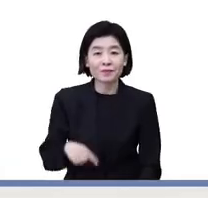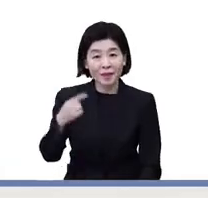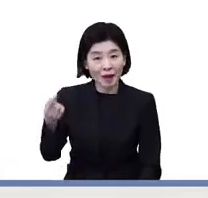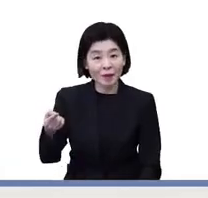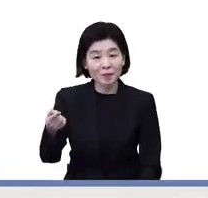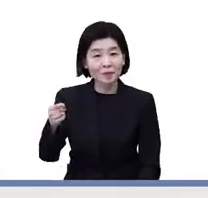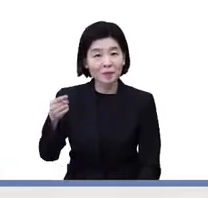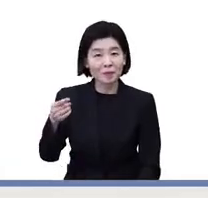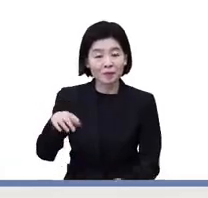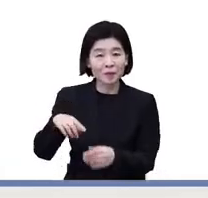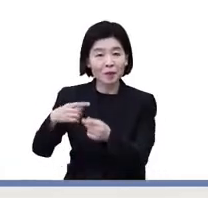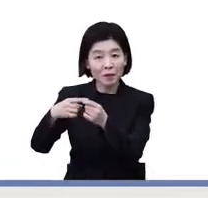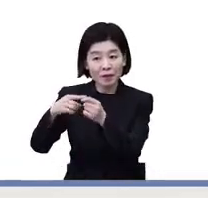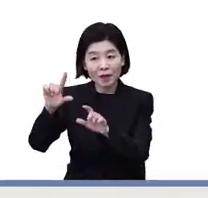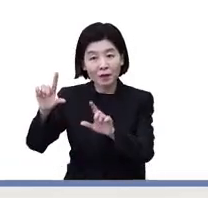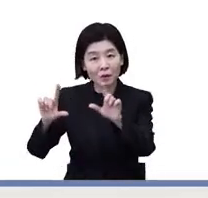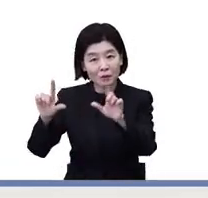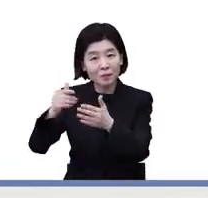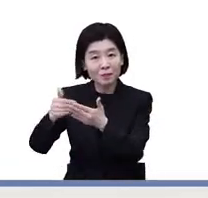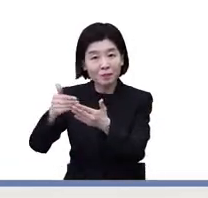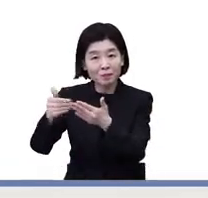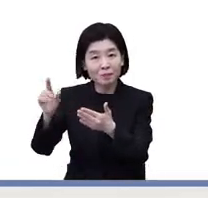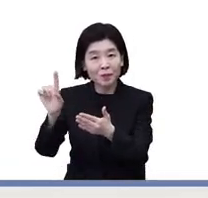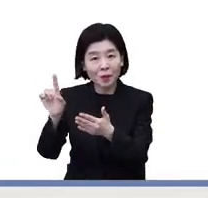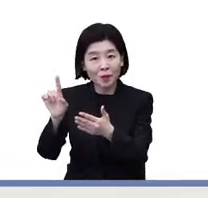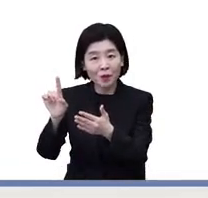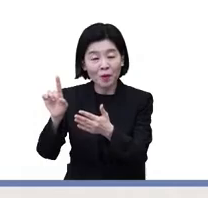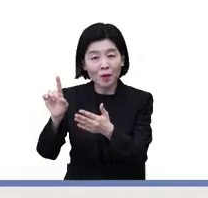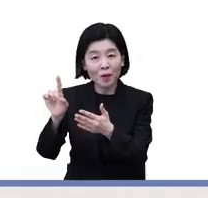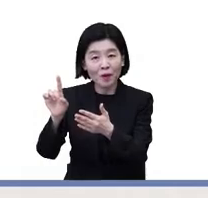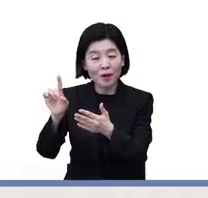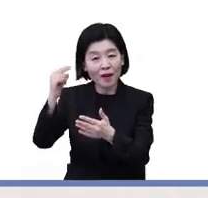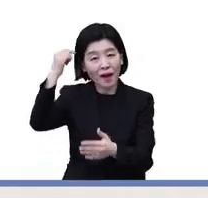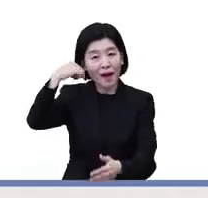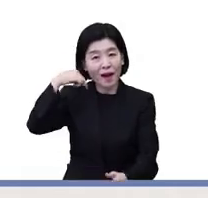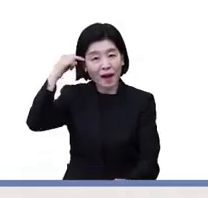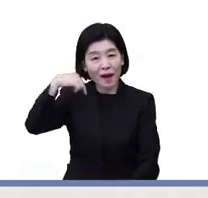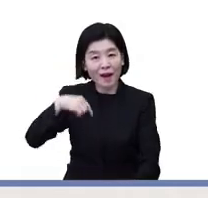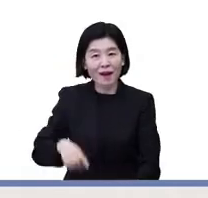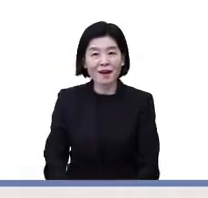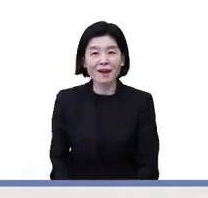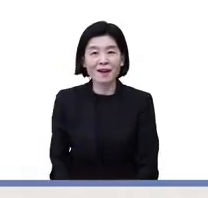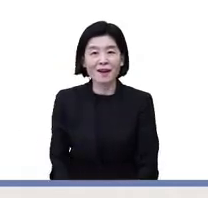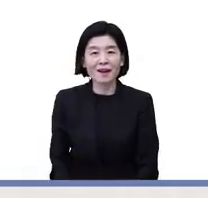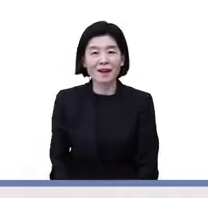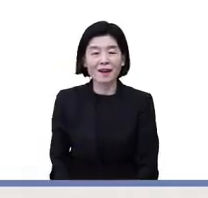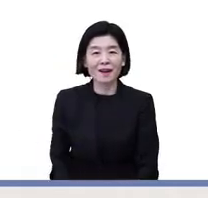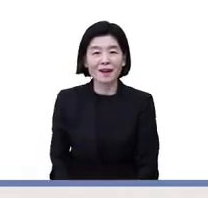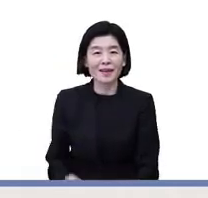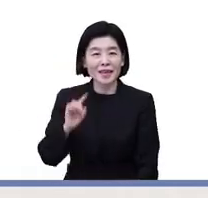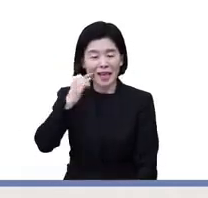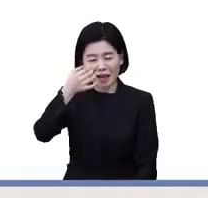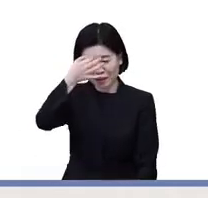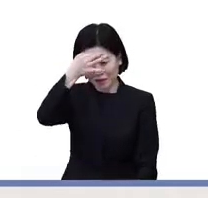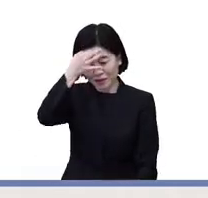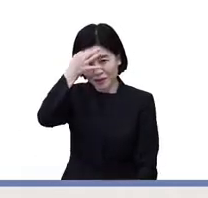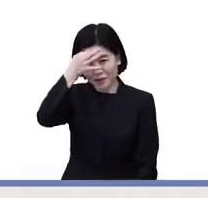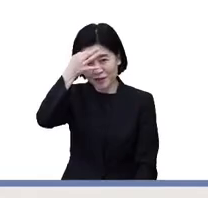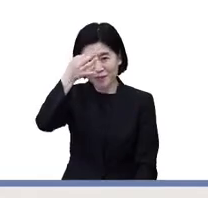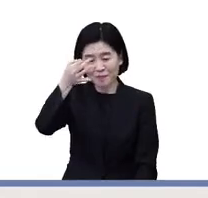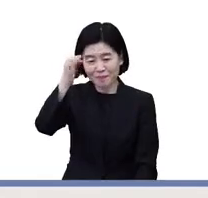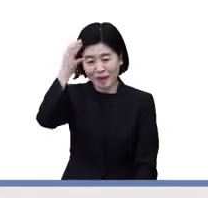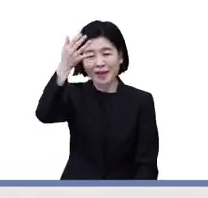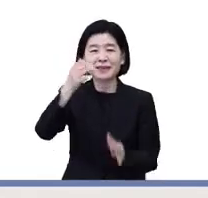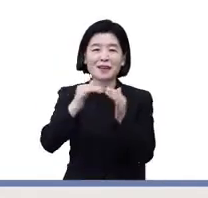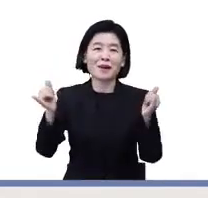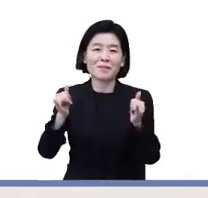거 먼저 보여드리겠습니다. 이게 뭘 그린 건지 감이 오세요? 또 예술적인 감이 뛰어나신 분들은 아실 수도 있을